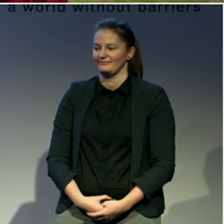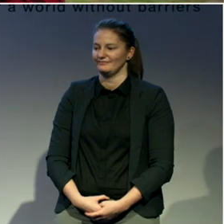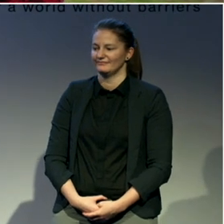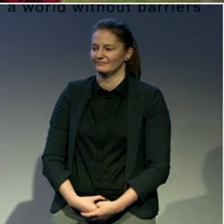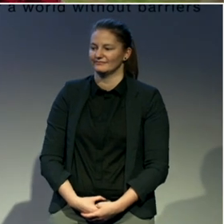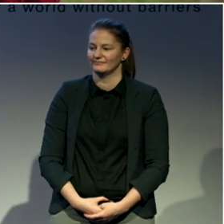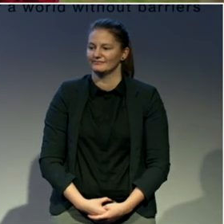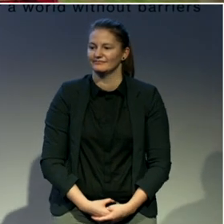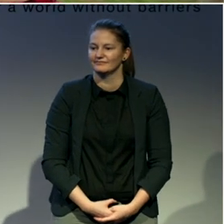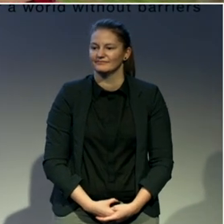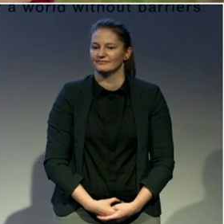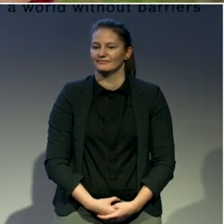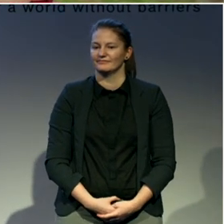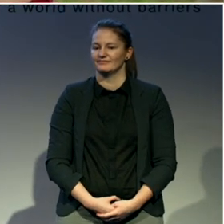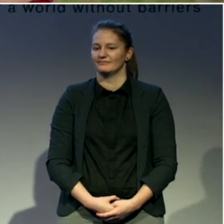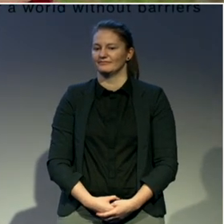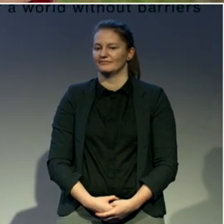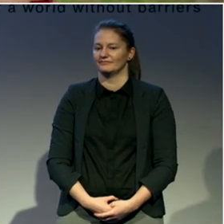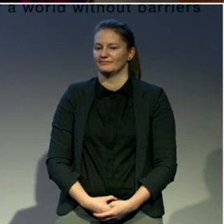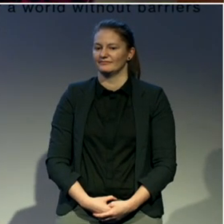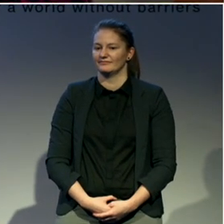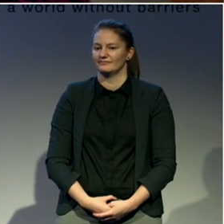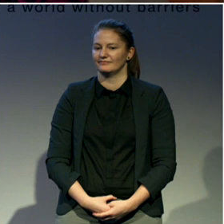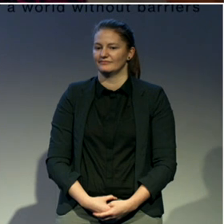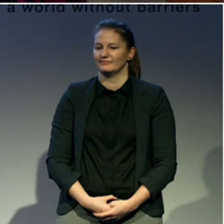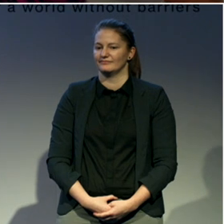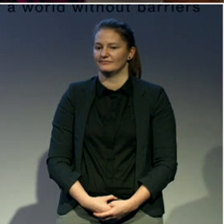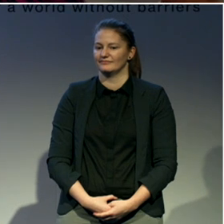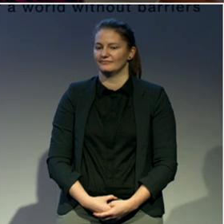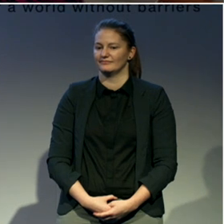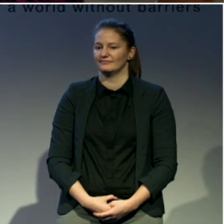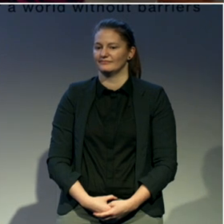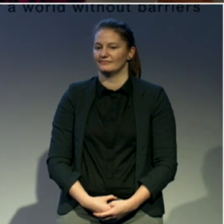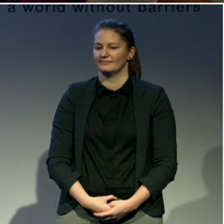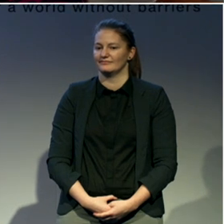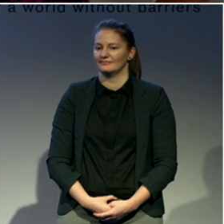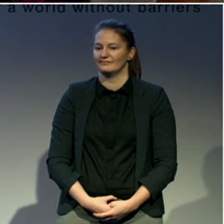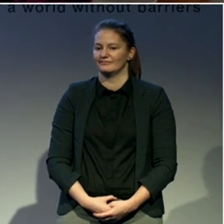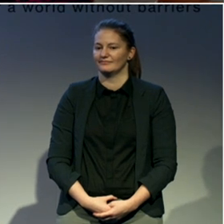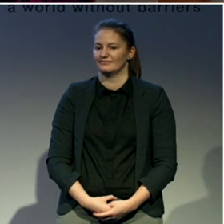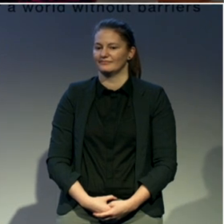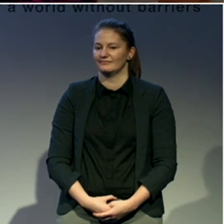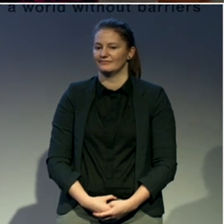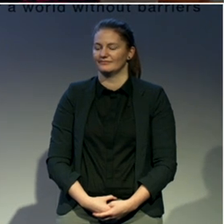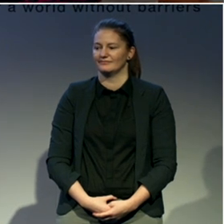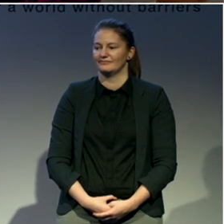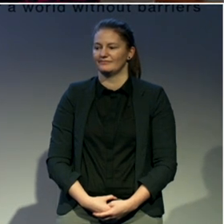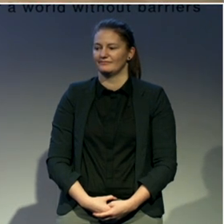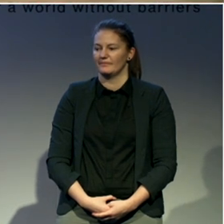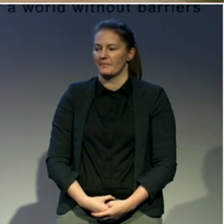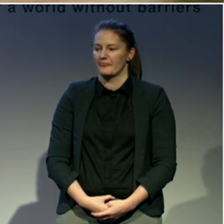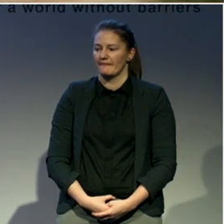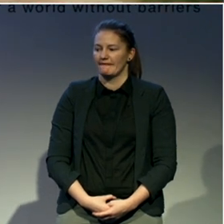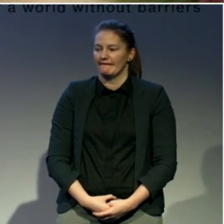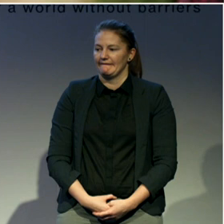שעבר בדירה זה בעצם תהליך מטורף בעיניי, ולקחתי משם המון תקווה והנבנה של לא משנה מה קורה, בין